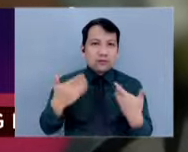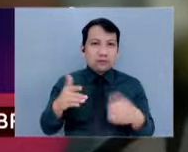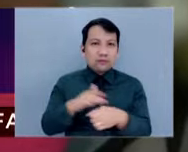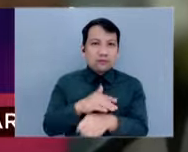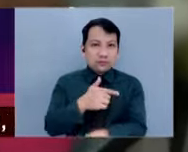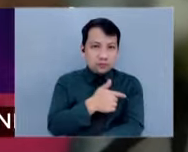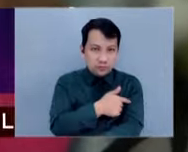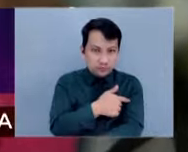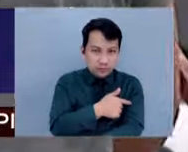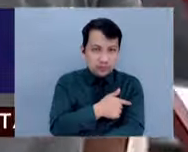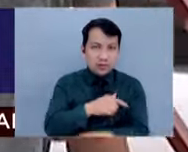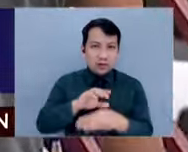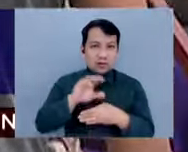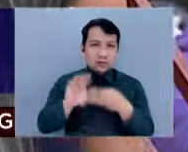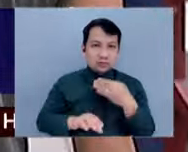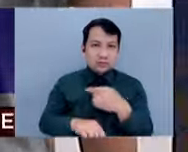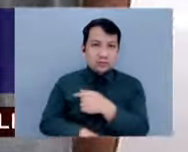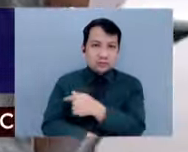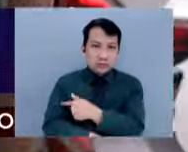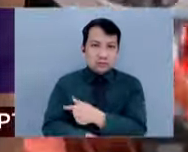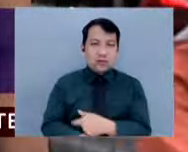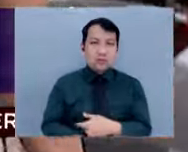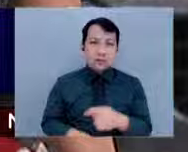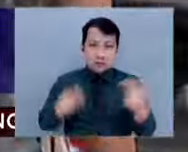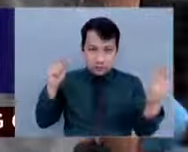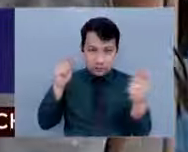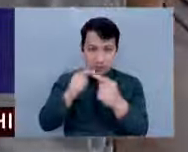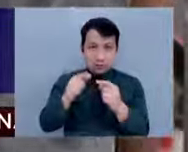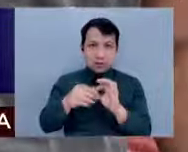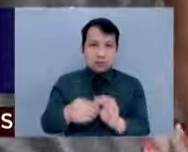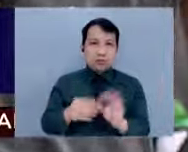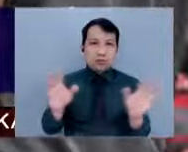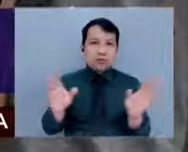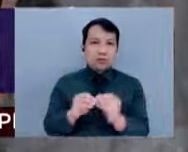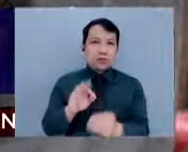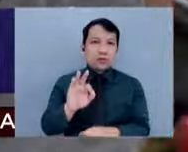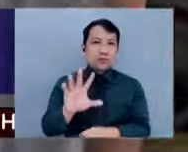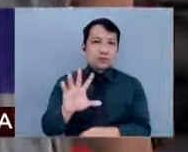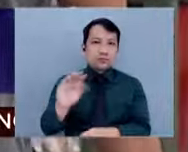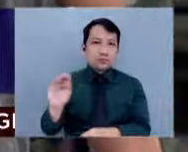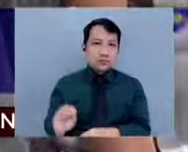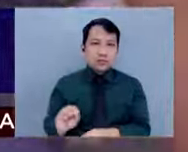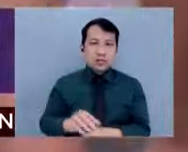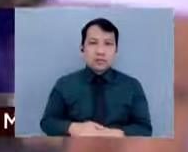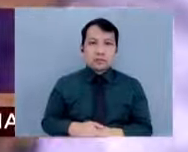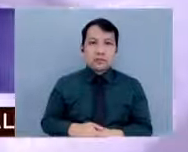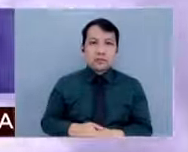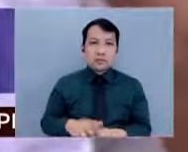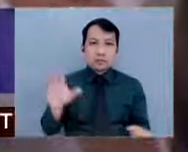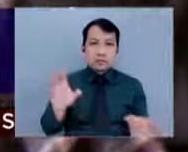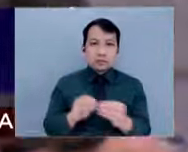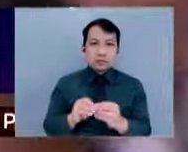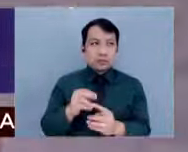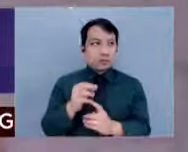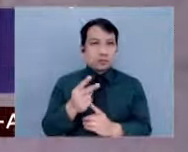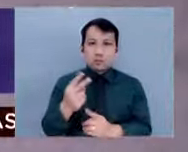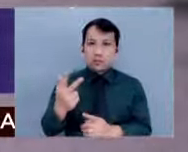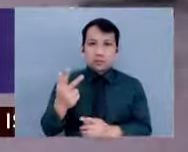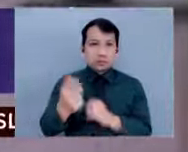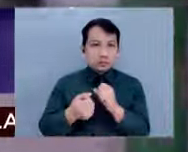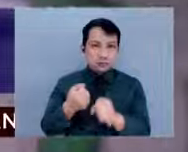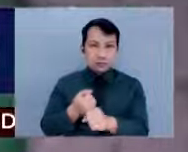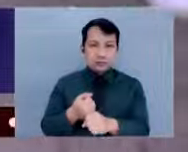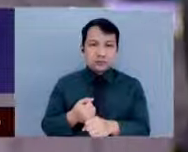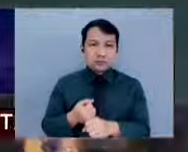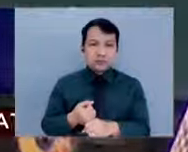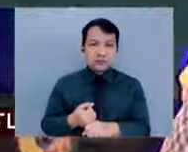yung kumpleto ang bakuna. Target ng ahensya na gawin itong 95% sa loob ng 2 hanggang 3 taon. Ginagawa